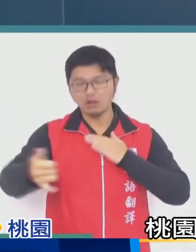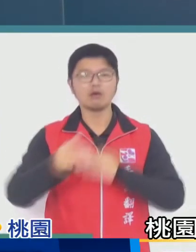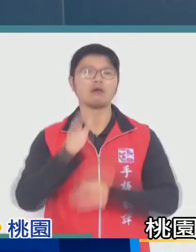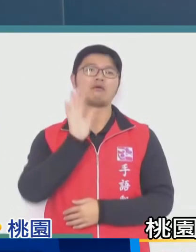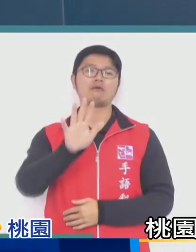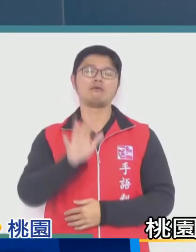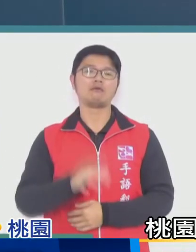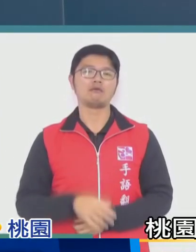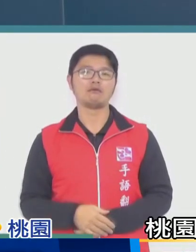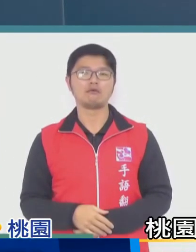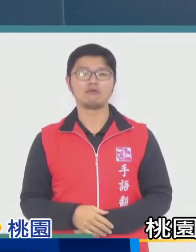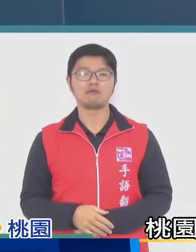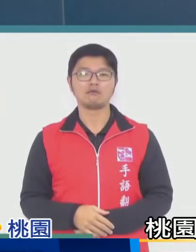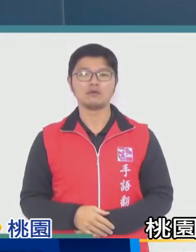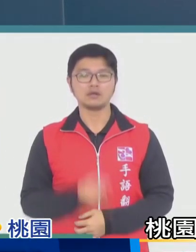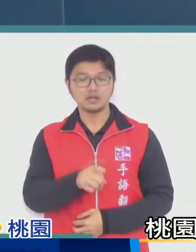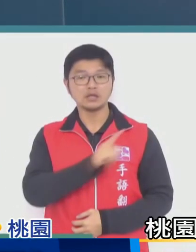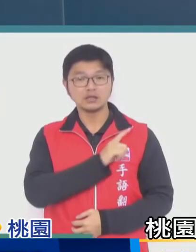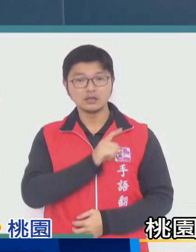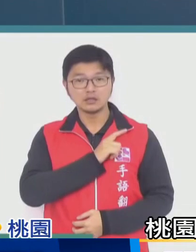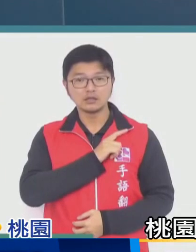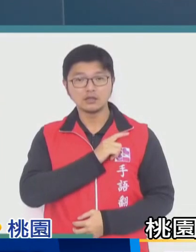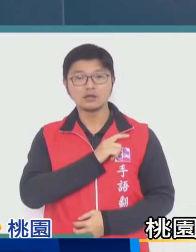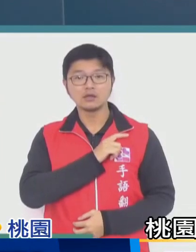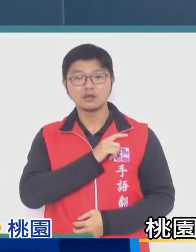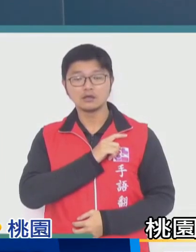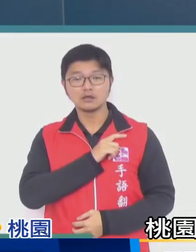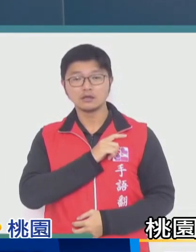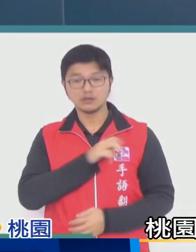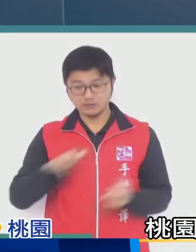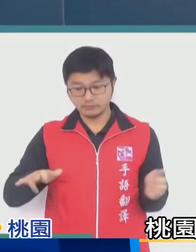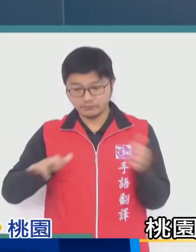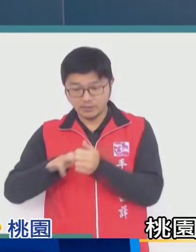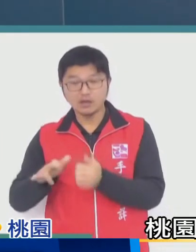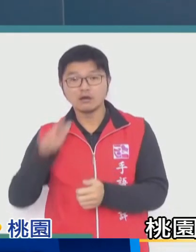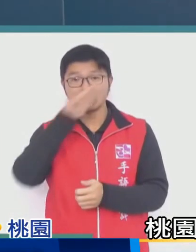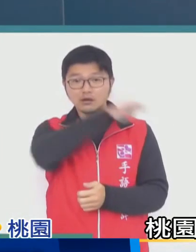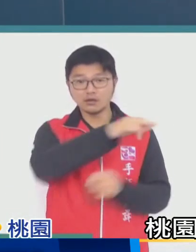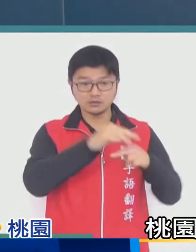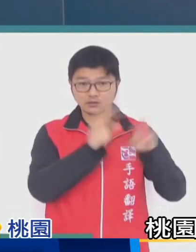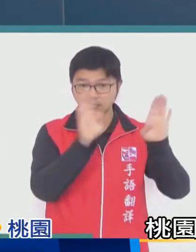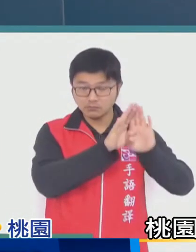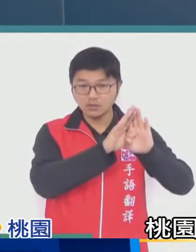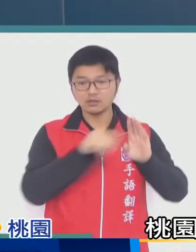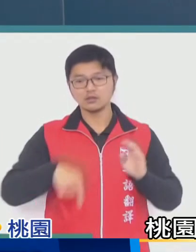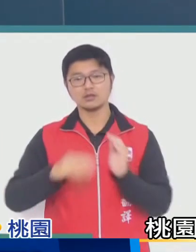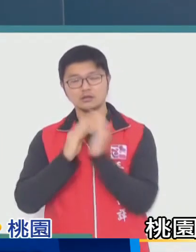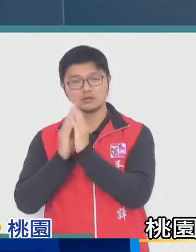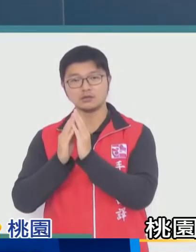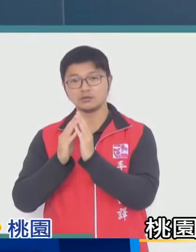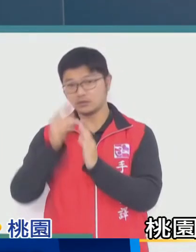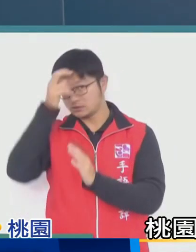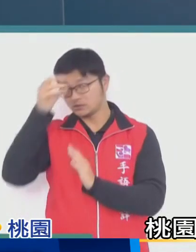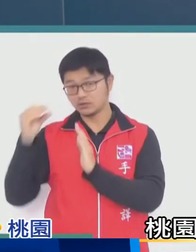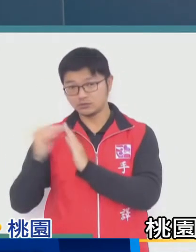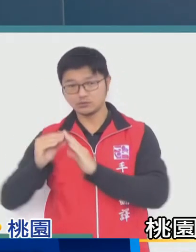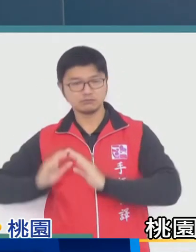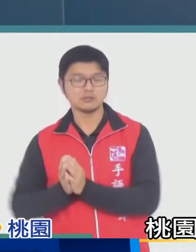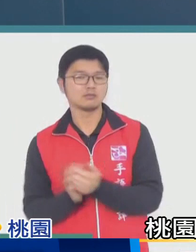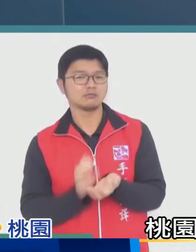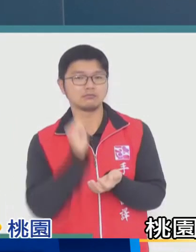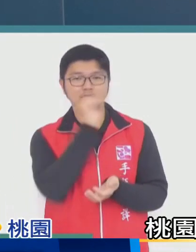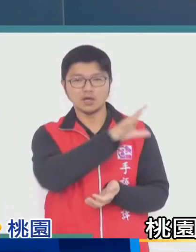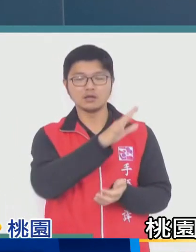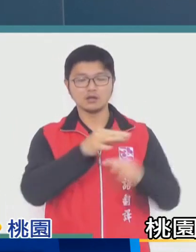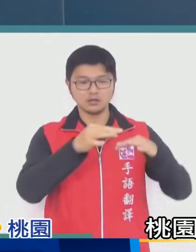个他是搭飞机回去金门，那么因此桃园市政府警察局跟金门县政府警察局立